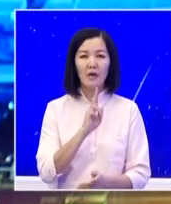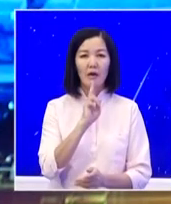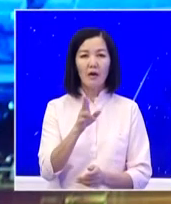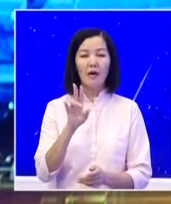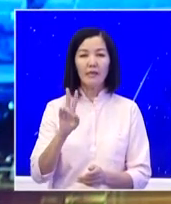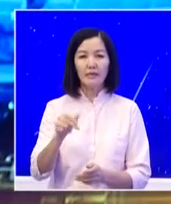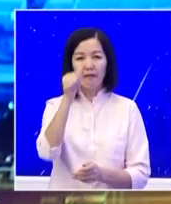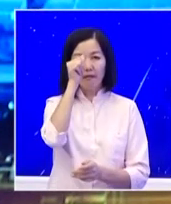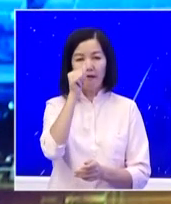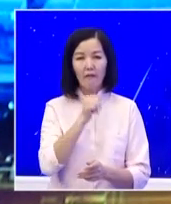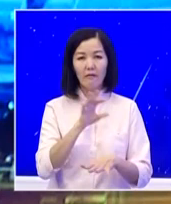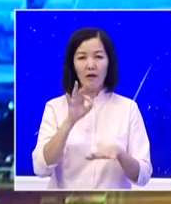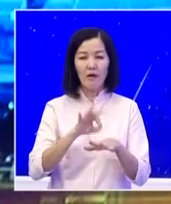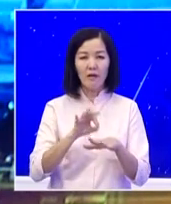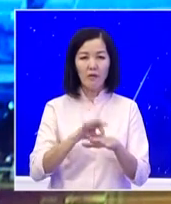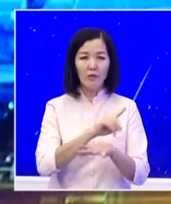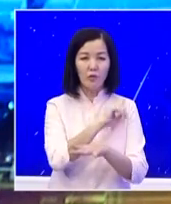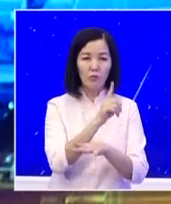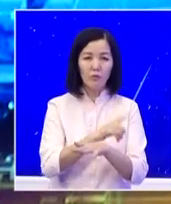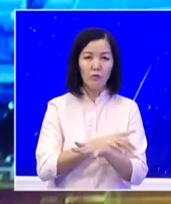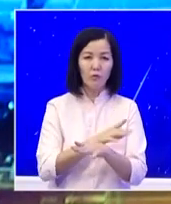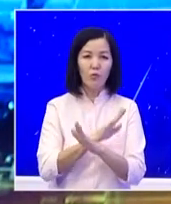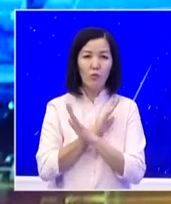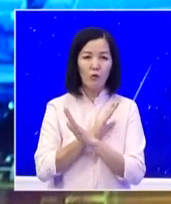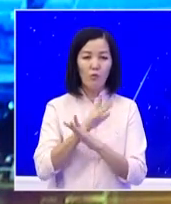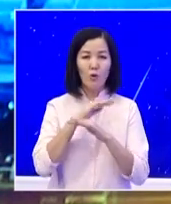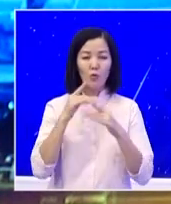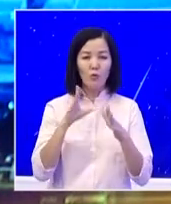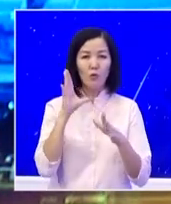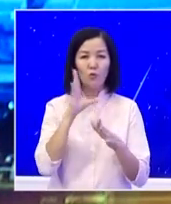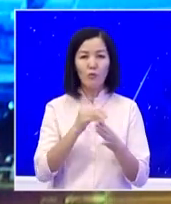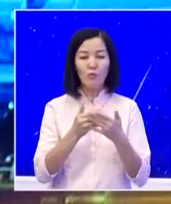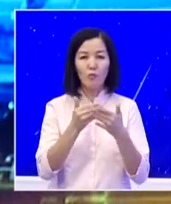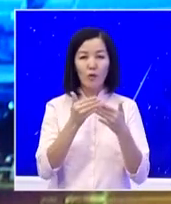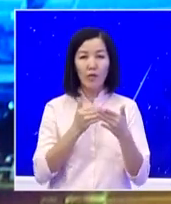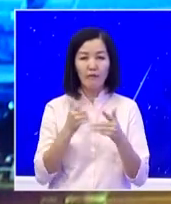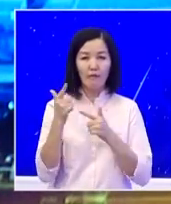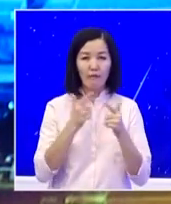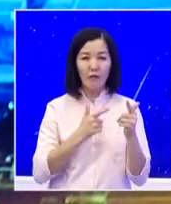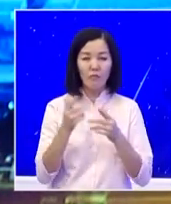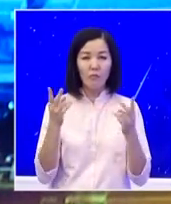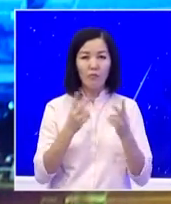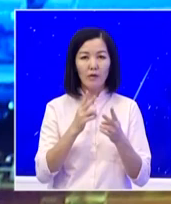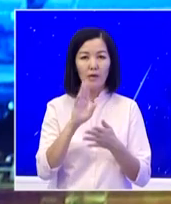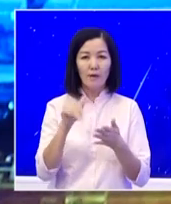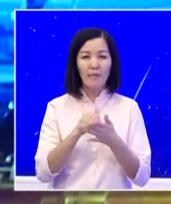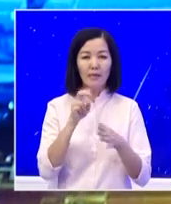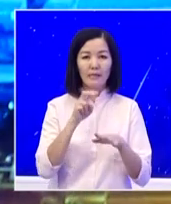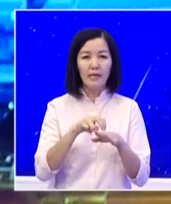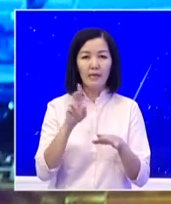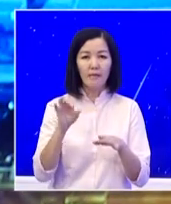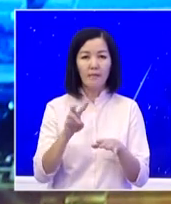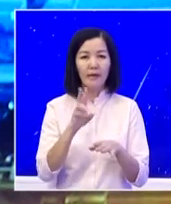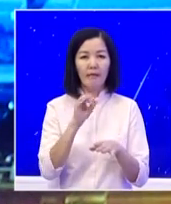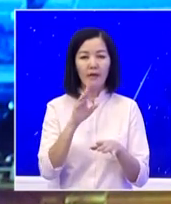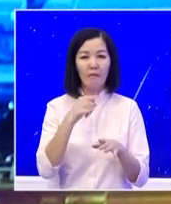Қазан айында коронавирус күшейіп, өлім жітім көбеюі мүмкін. Біз сол кезеңге дайын болуымыз керек. Еліміздің бас дәрігері Елжан